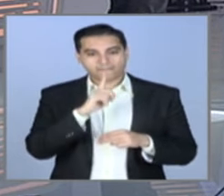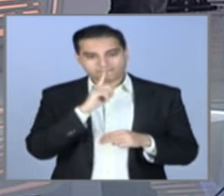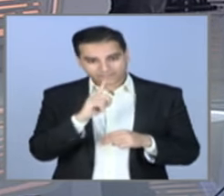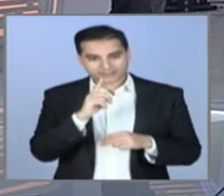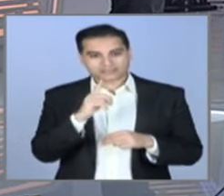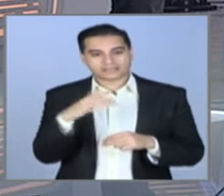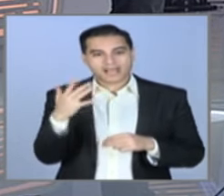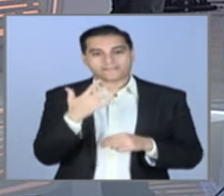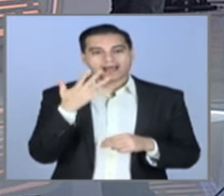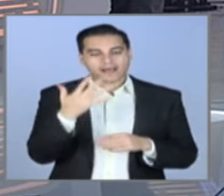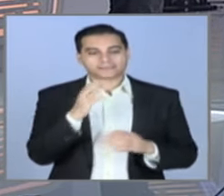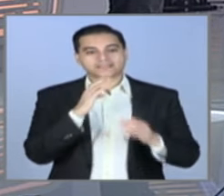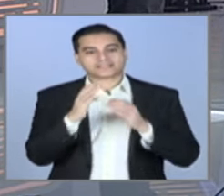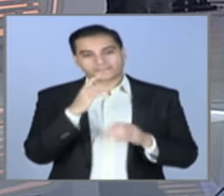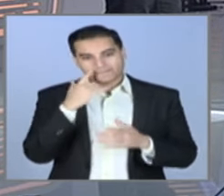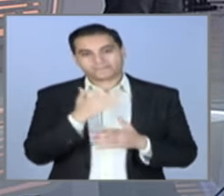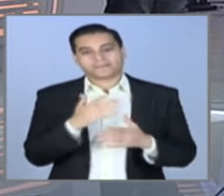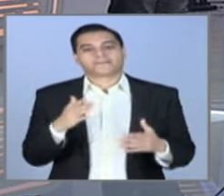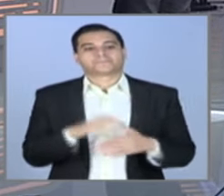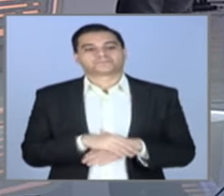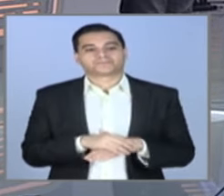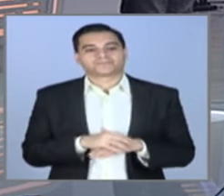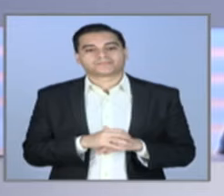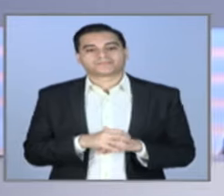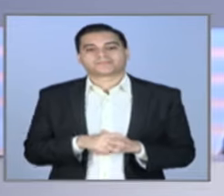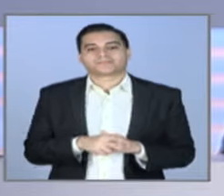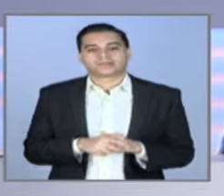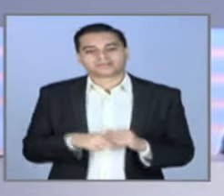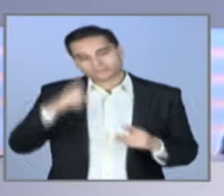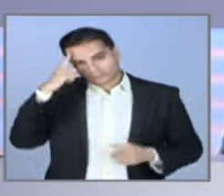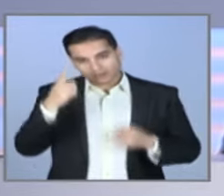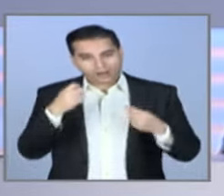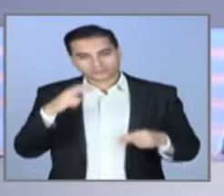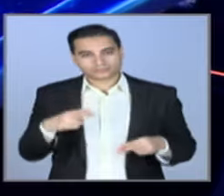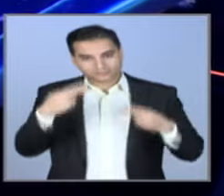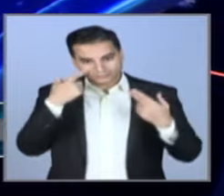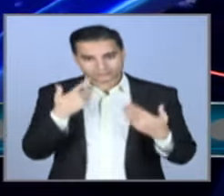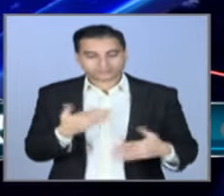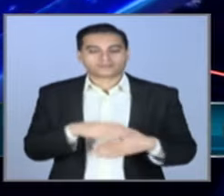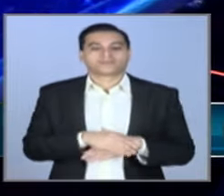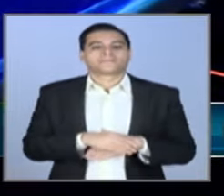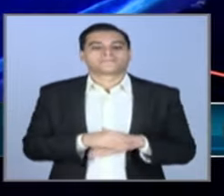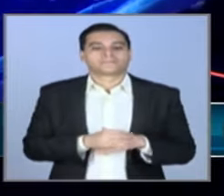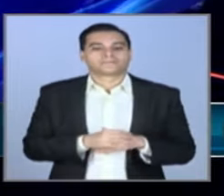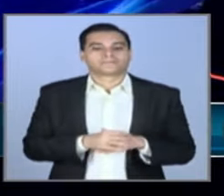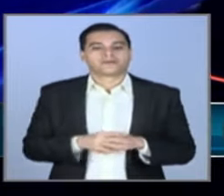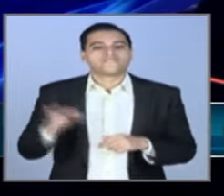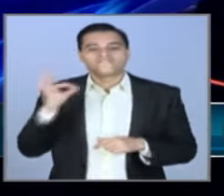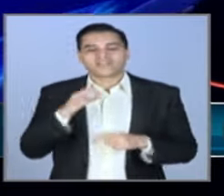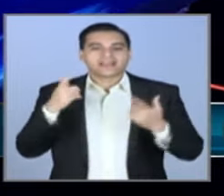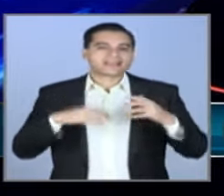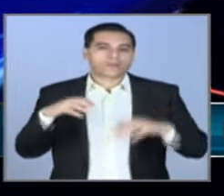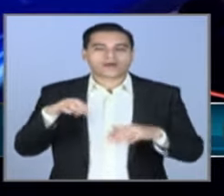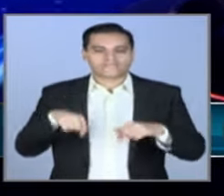معاها 5 إجابات صح من 9. تحت الضغط كاونتر. في أي دولة